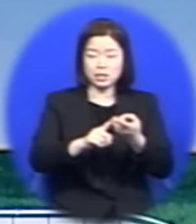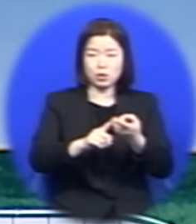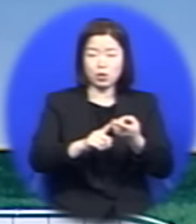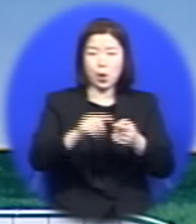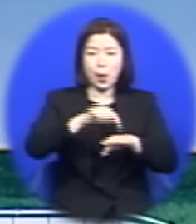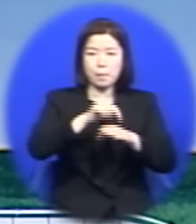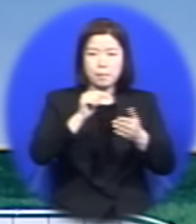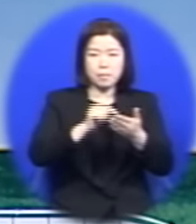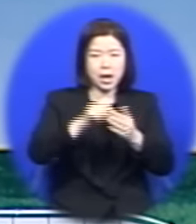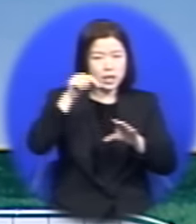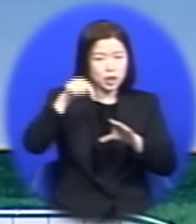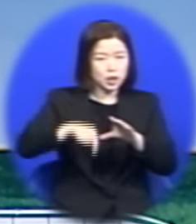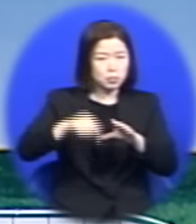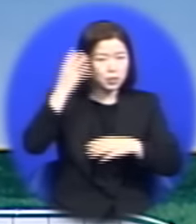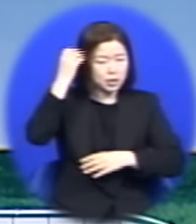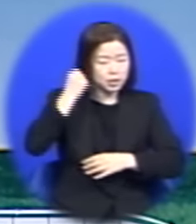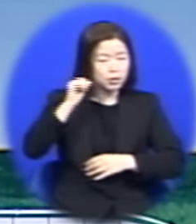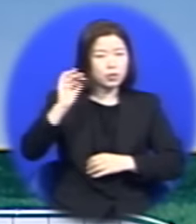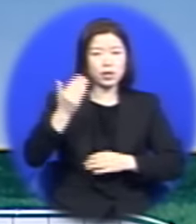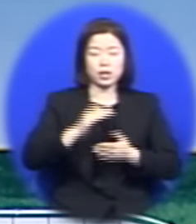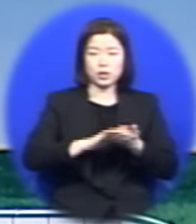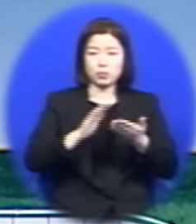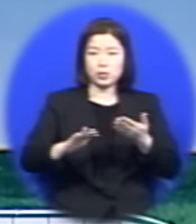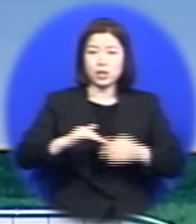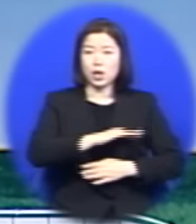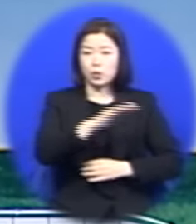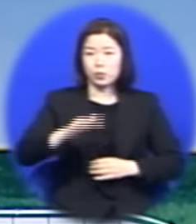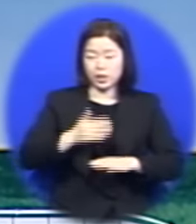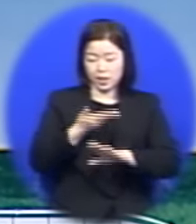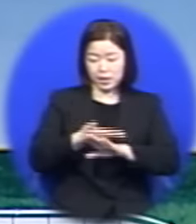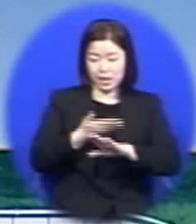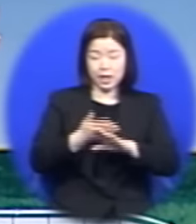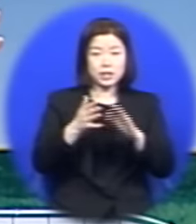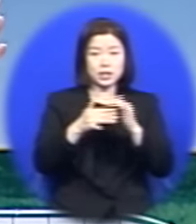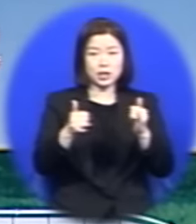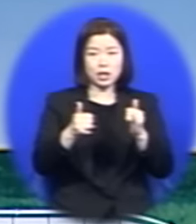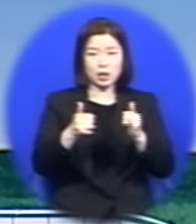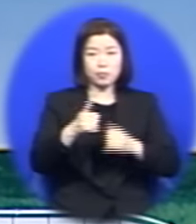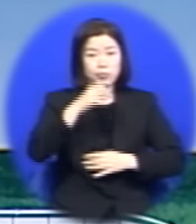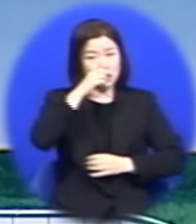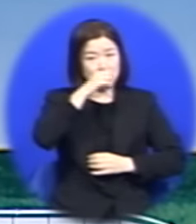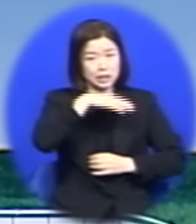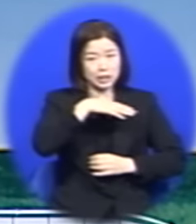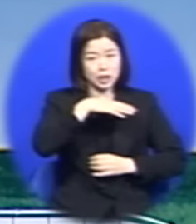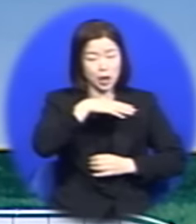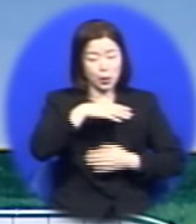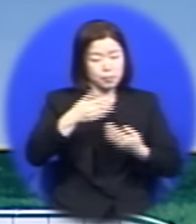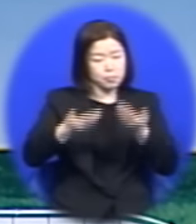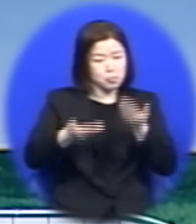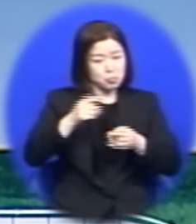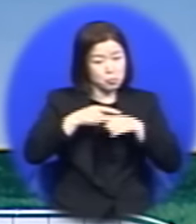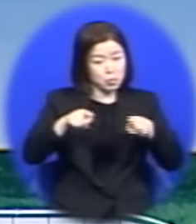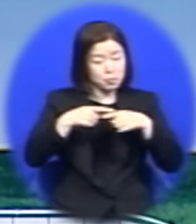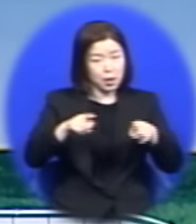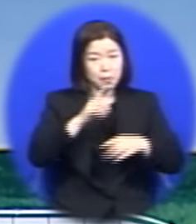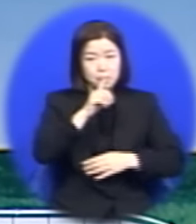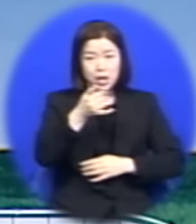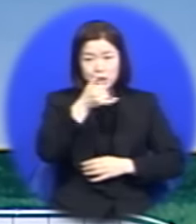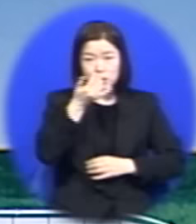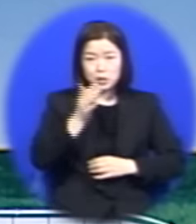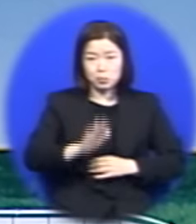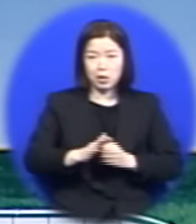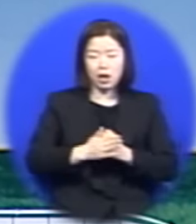됩니다. 우리가 다른 사람을 무심코 이렇게 비판하는 말을 하는데 그 사람은